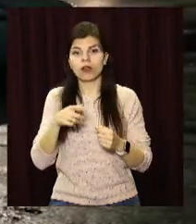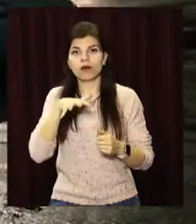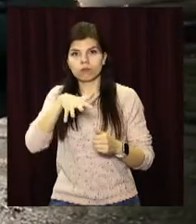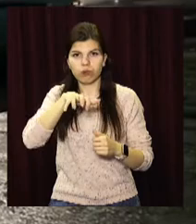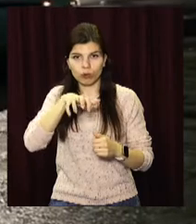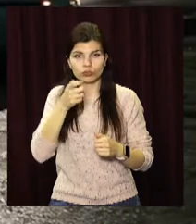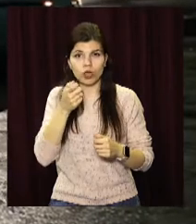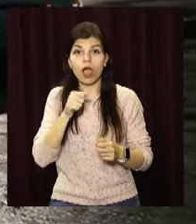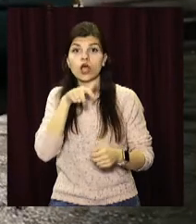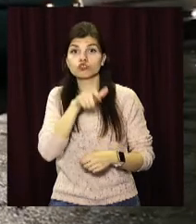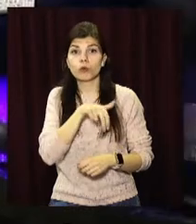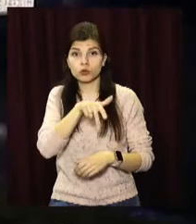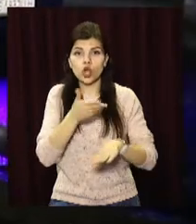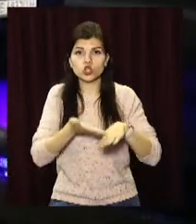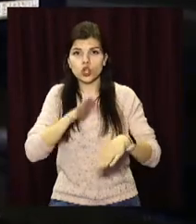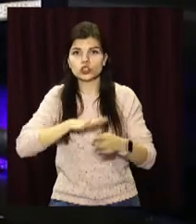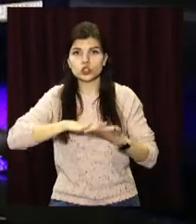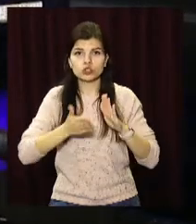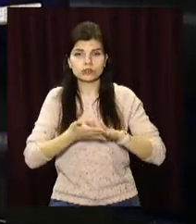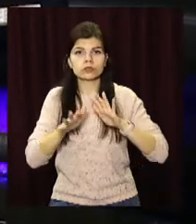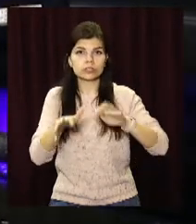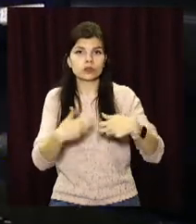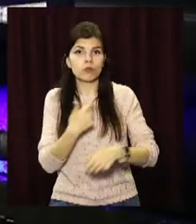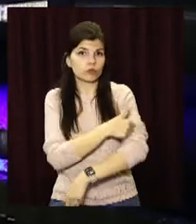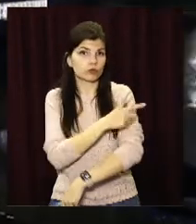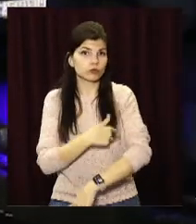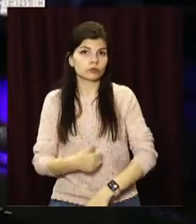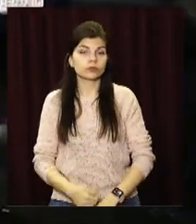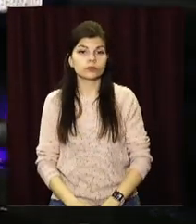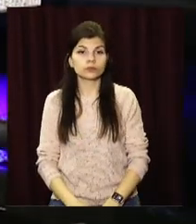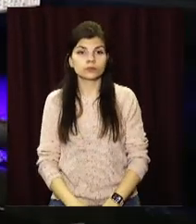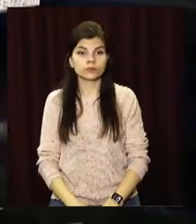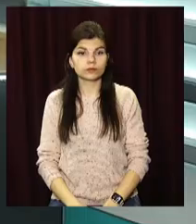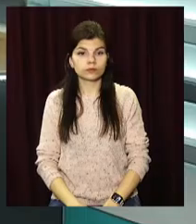скло, а у пішохода в тяжкому стані забрала швидка.